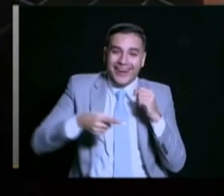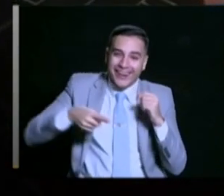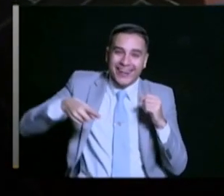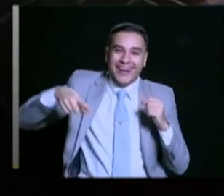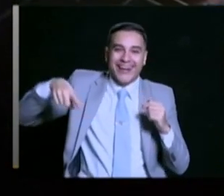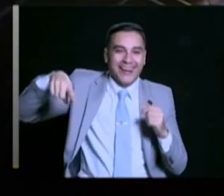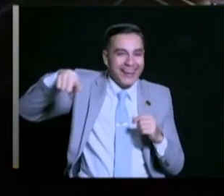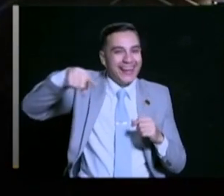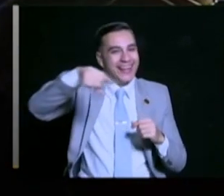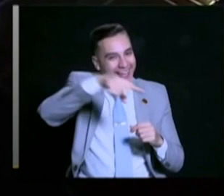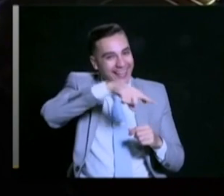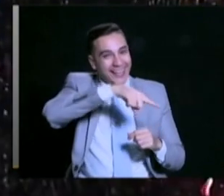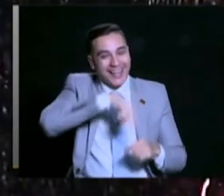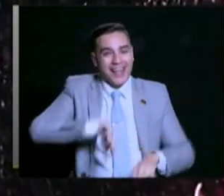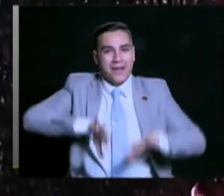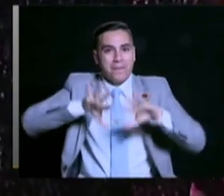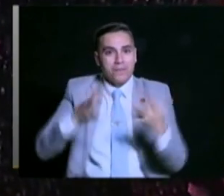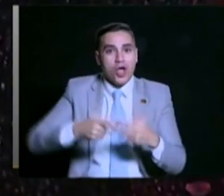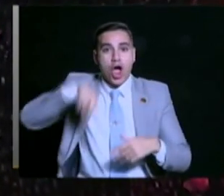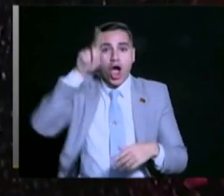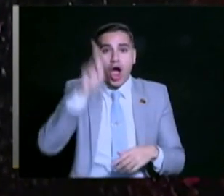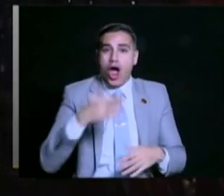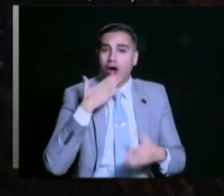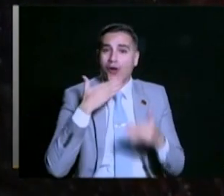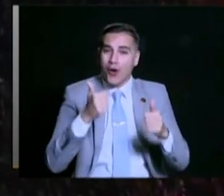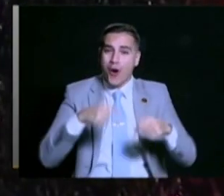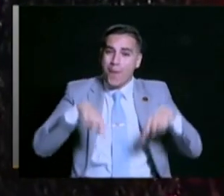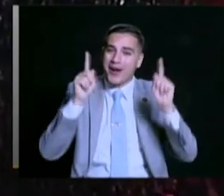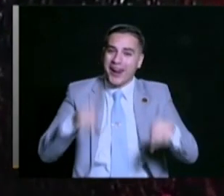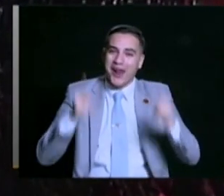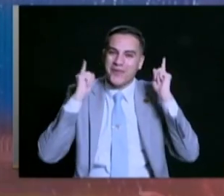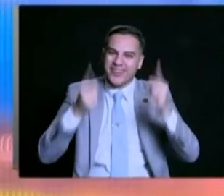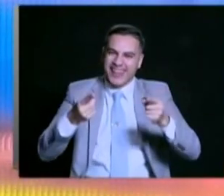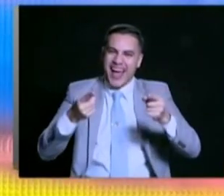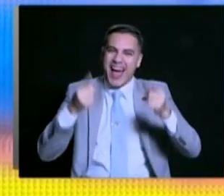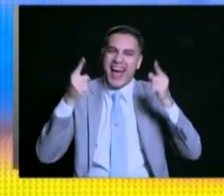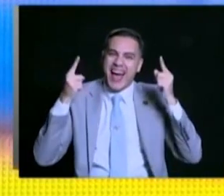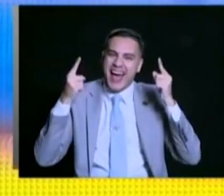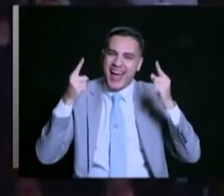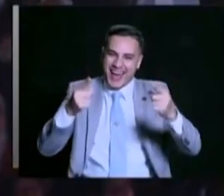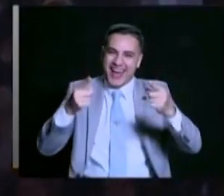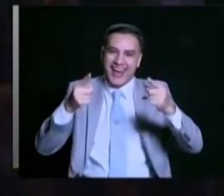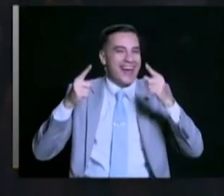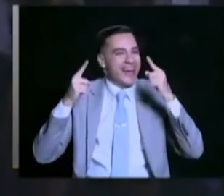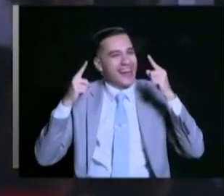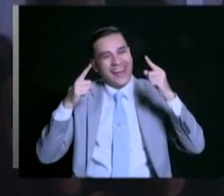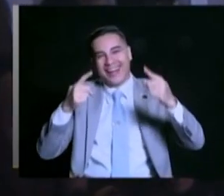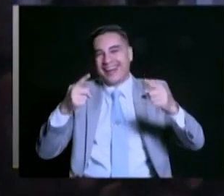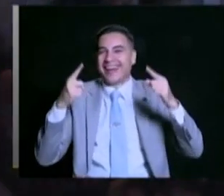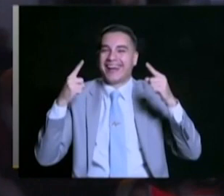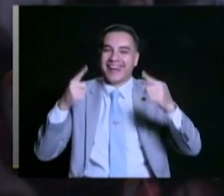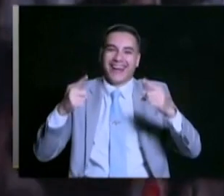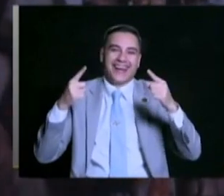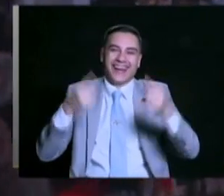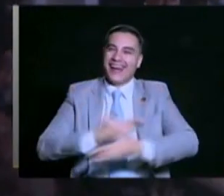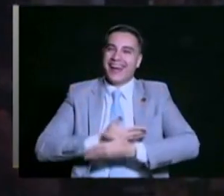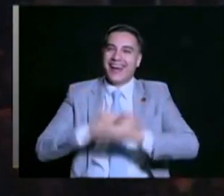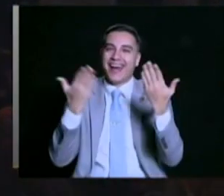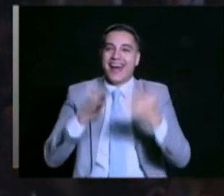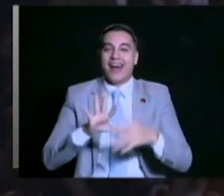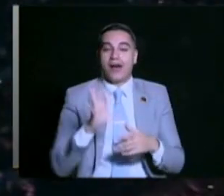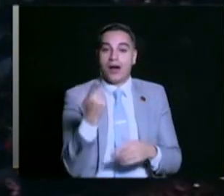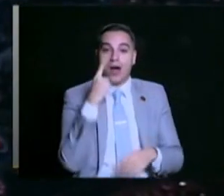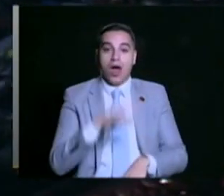ولا مين مش عارف اشكر مين ولا مين حتى الان انا انا زي ما قلت انا عاجز عن الشكر عاجز عن كل